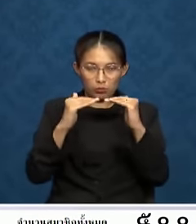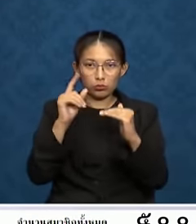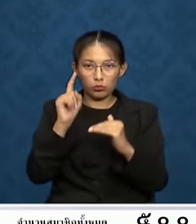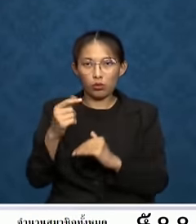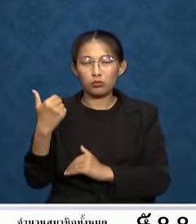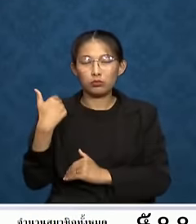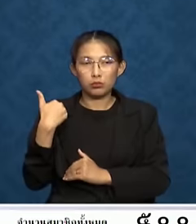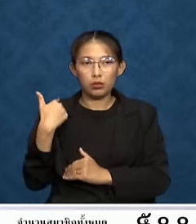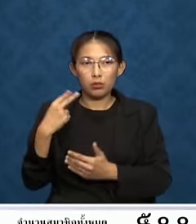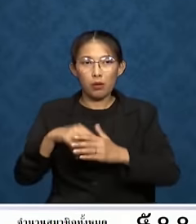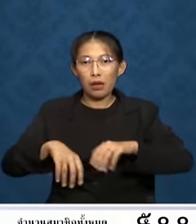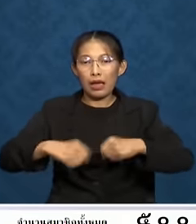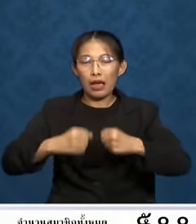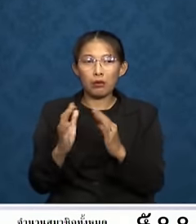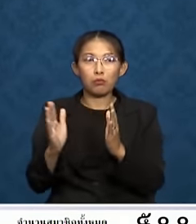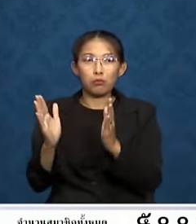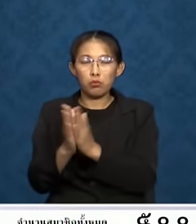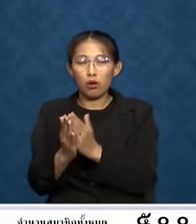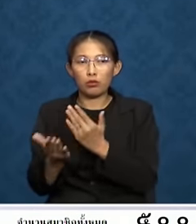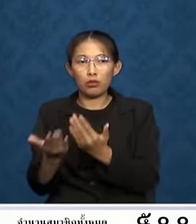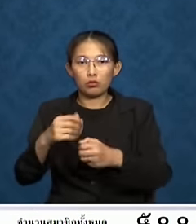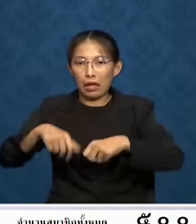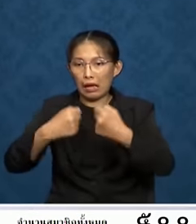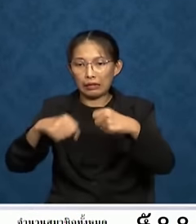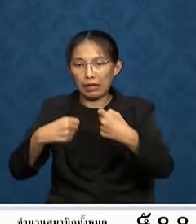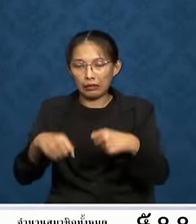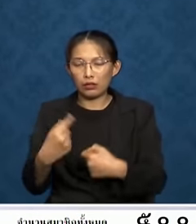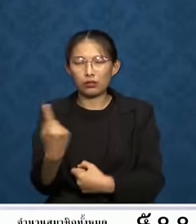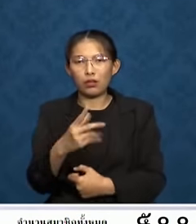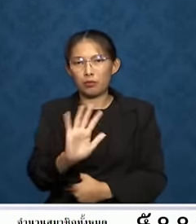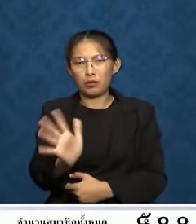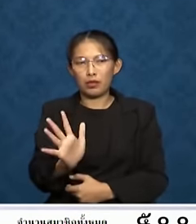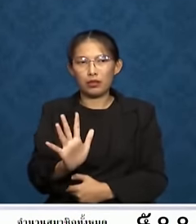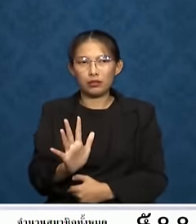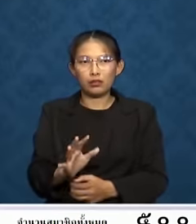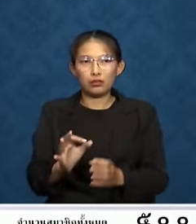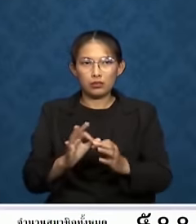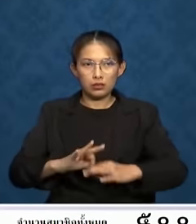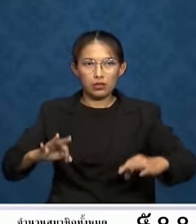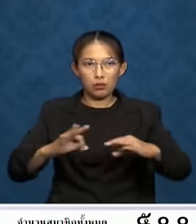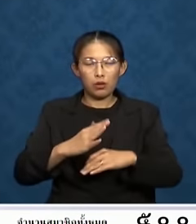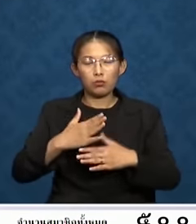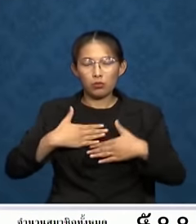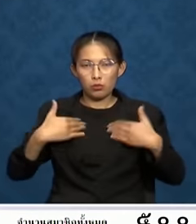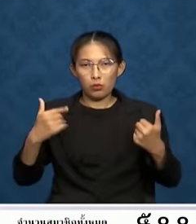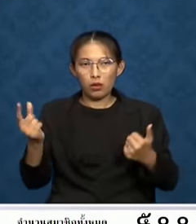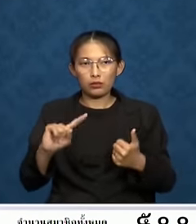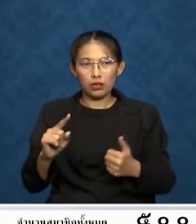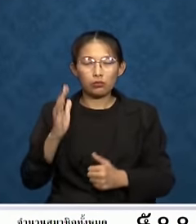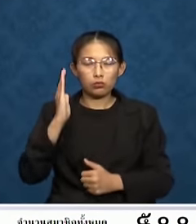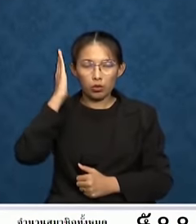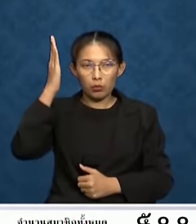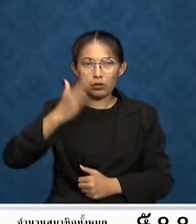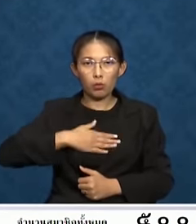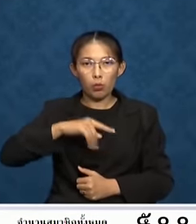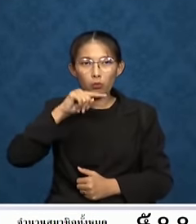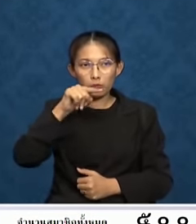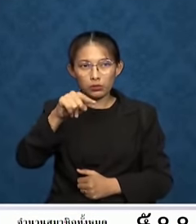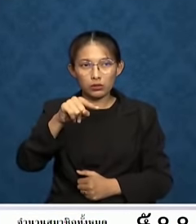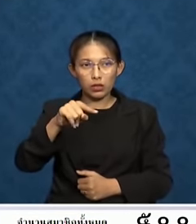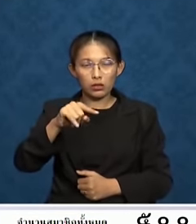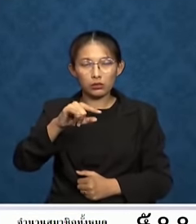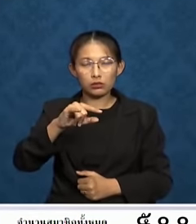ไปคิดจะหักไปบวกเข้าหักเอาหักคอเด็กเงี้ไม่ได้อ้าเรื่องนี้ท่านสบายใจครับว่าต่อไปนี้เนี่ยผมได้สั่งการให้เจเล